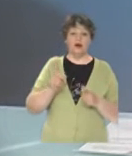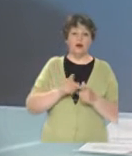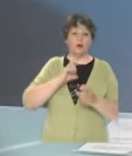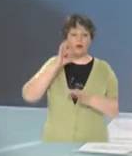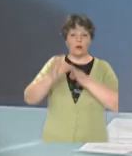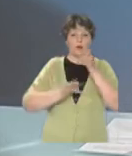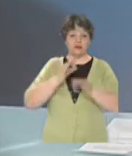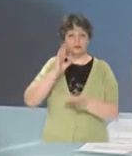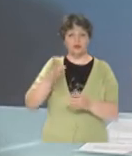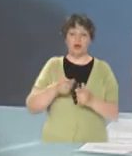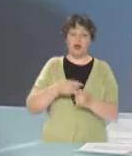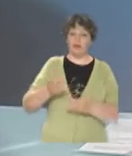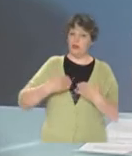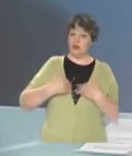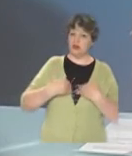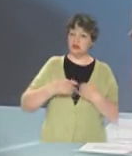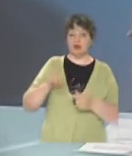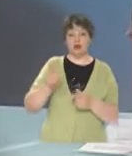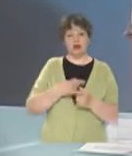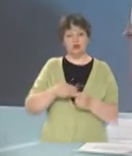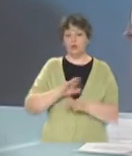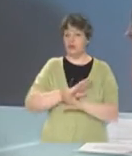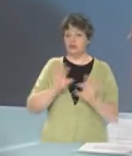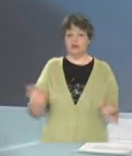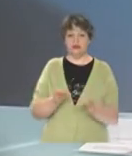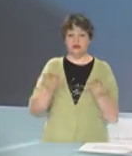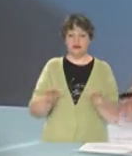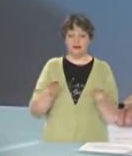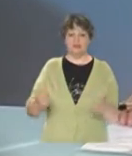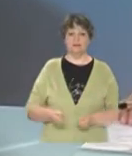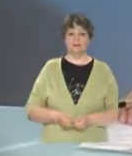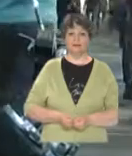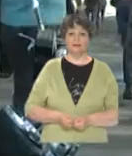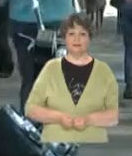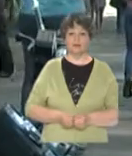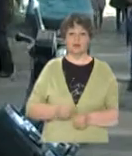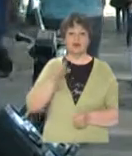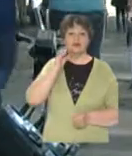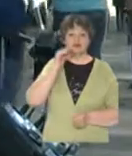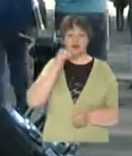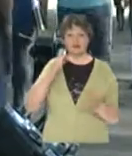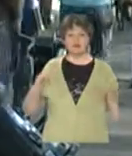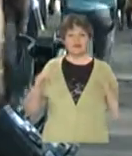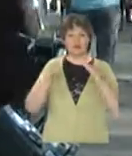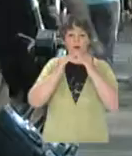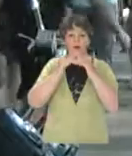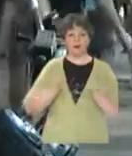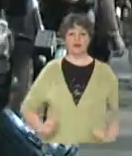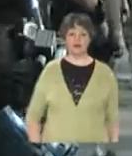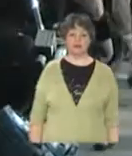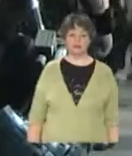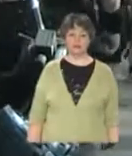наш, або нічий». Із космічної подорожі повернулася наша Юлія Норовкова. Тарасова гора!